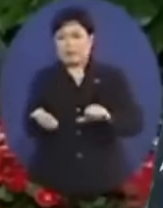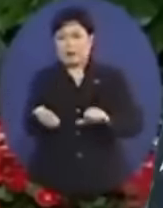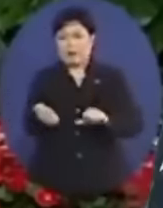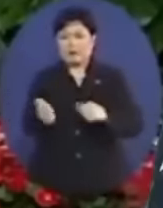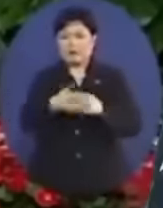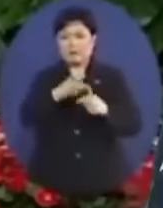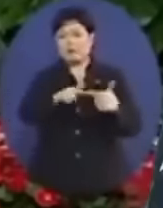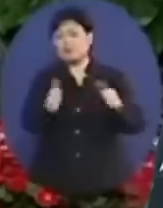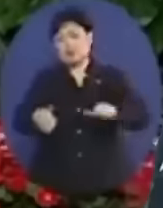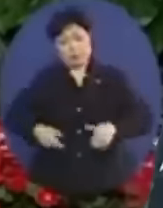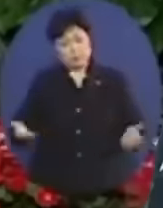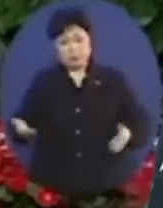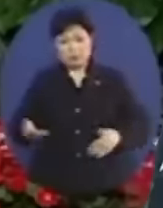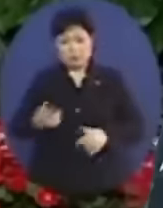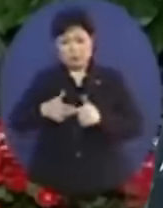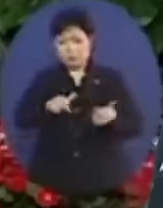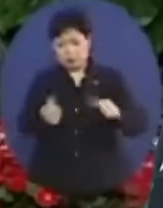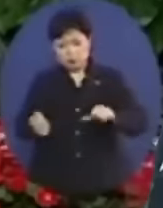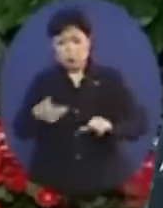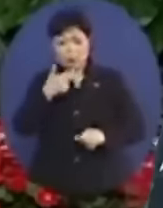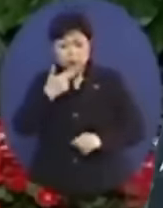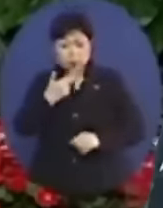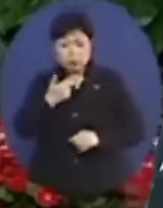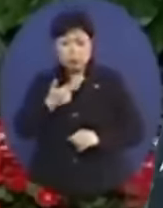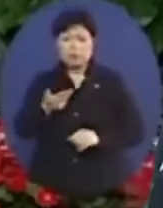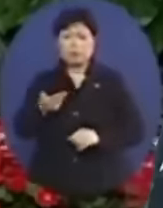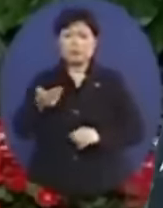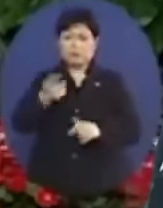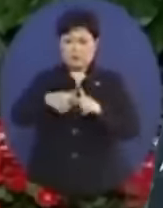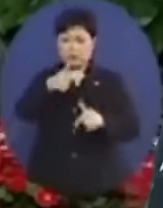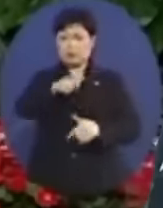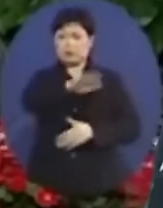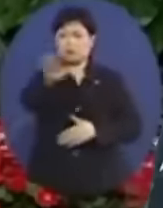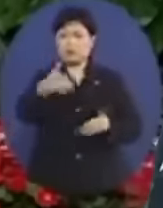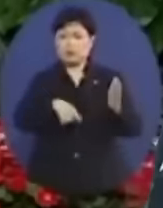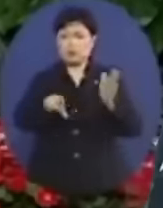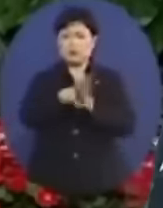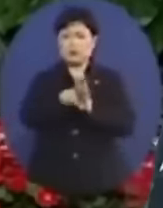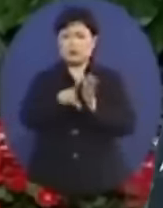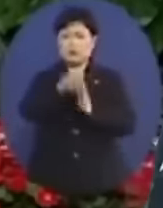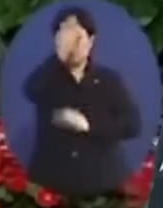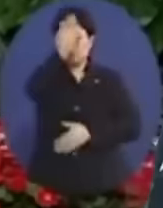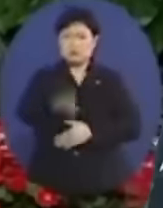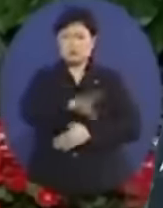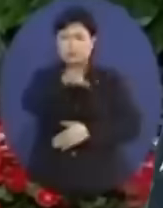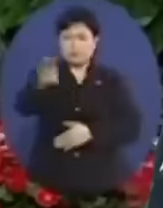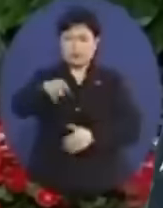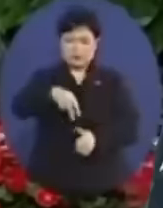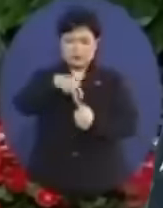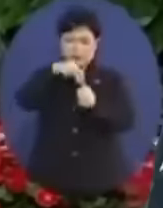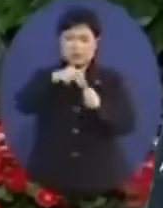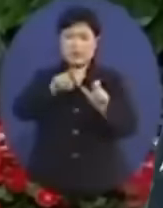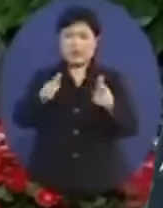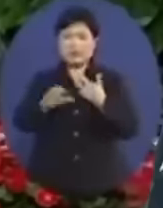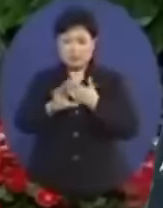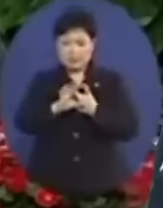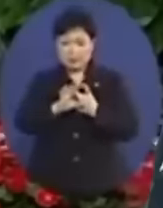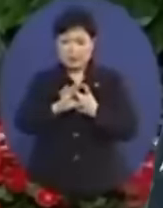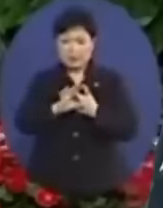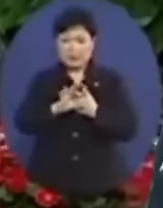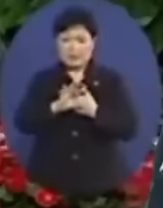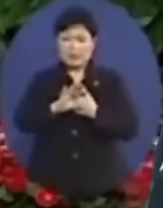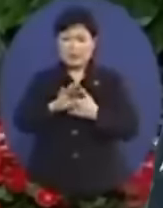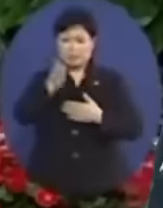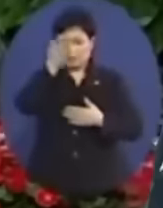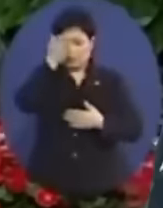없어요 예수님은 안 죽을 분입니다 예수님이 우리 위해서 자원해 십자가 안 짊어지면 엘리야와